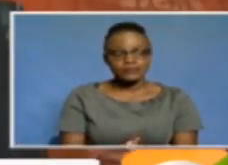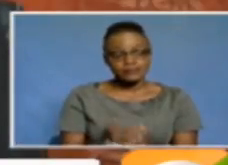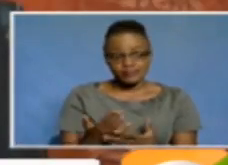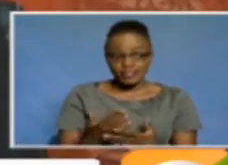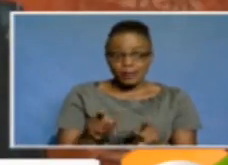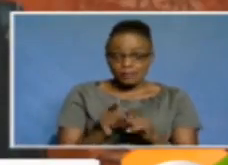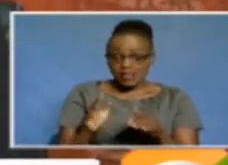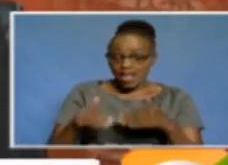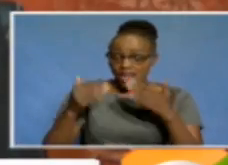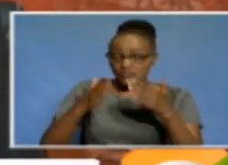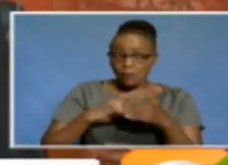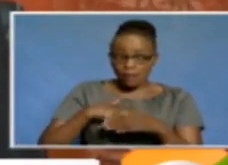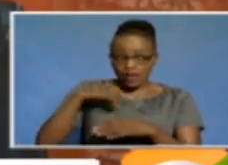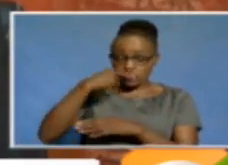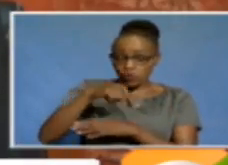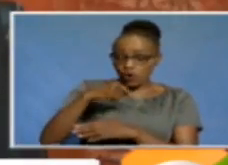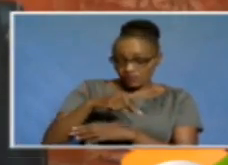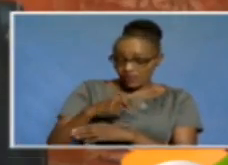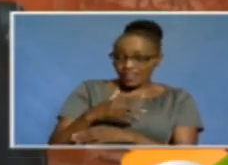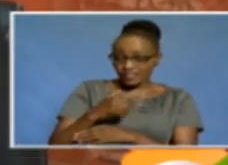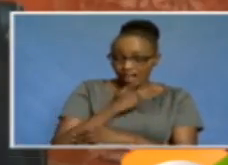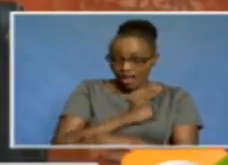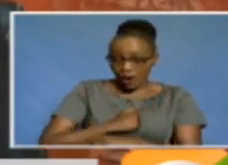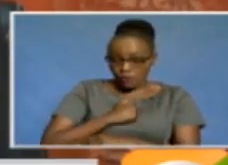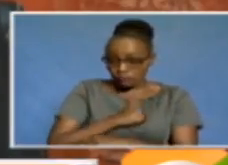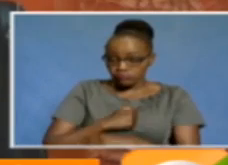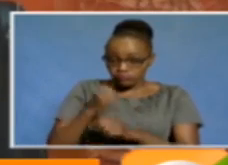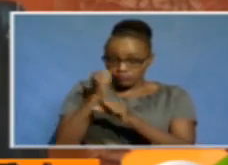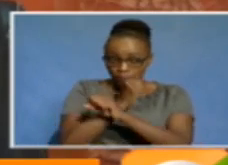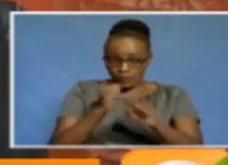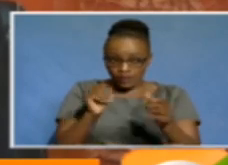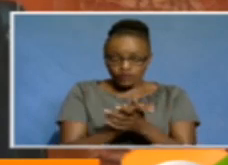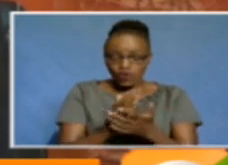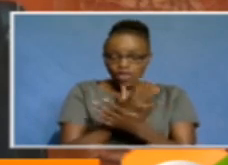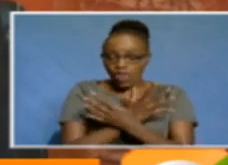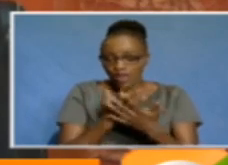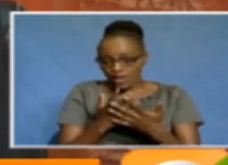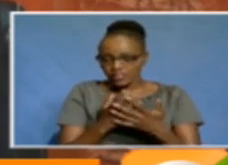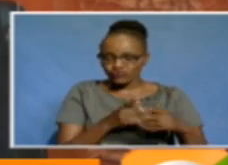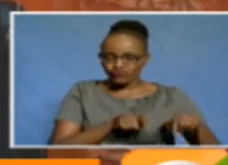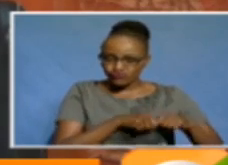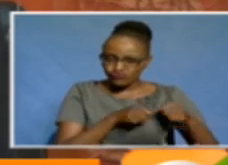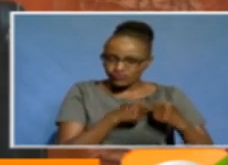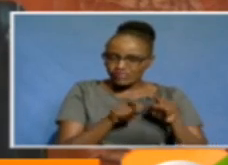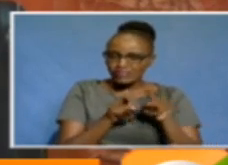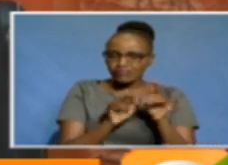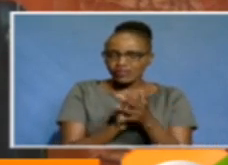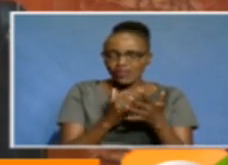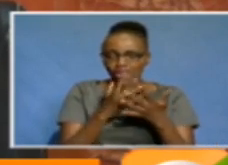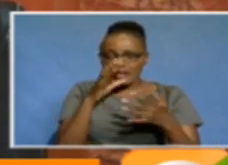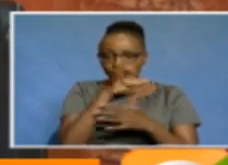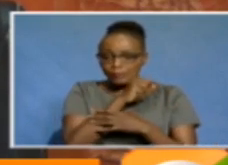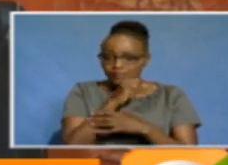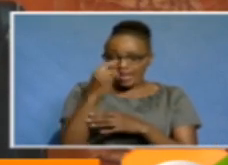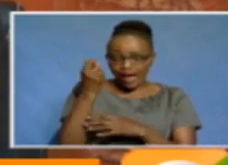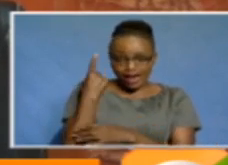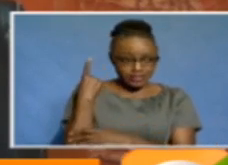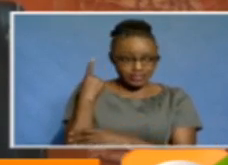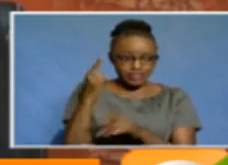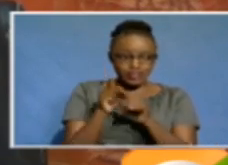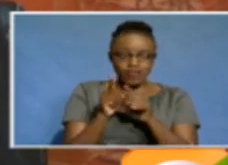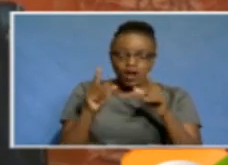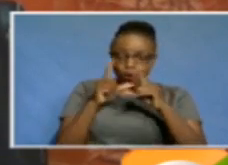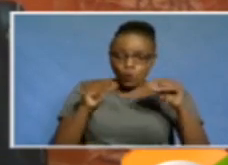I offered my unqualified apology to the president for any hurt and misconception that my words